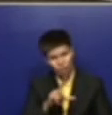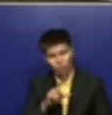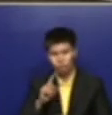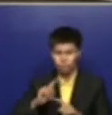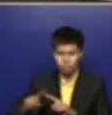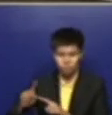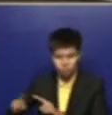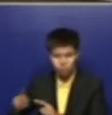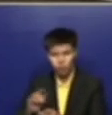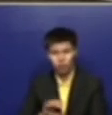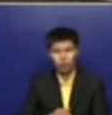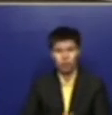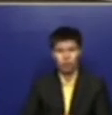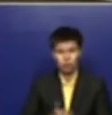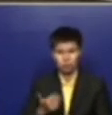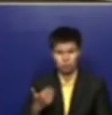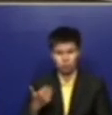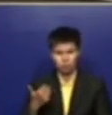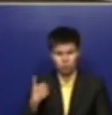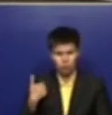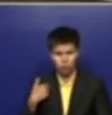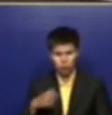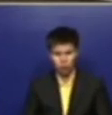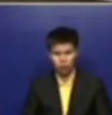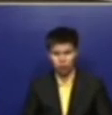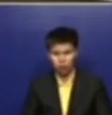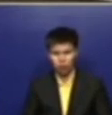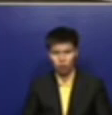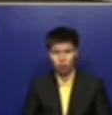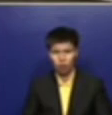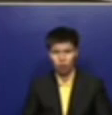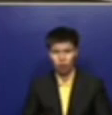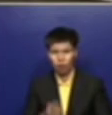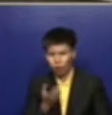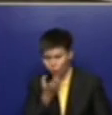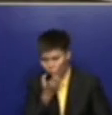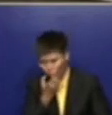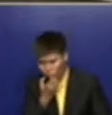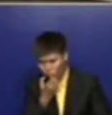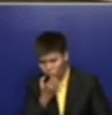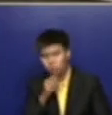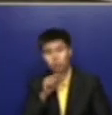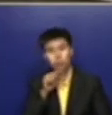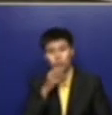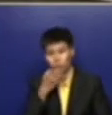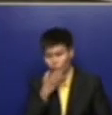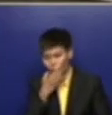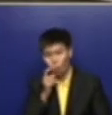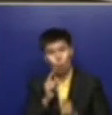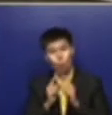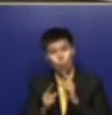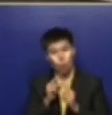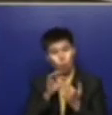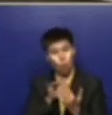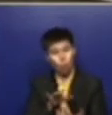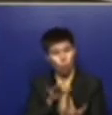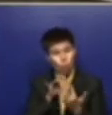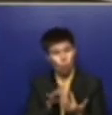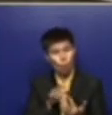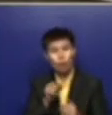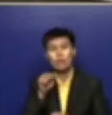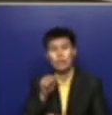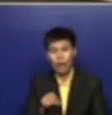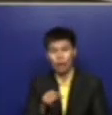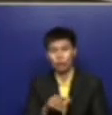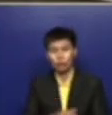เพราะมันมีวิทยุสั่งการและวิทยุรายงานตอบสนองการสั่งการของก